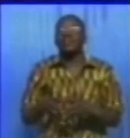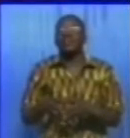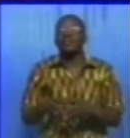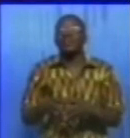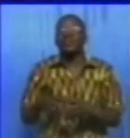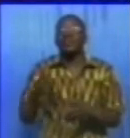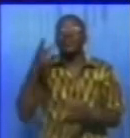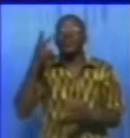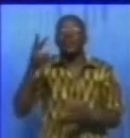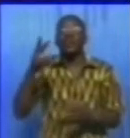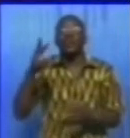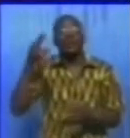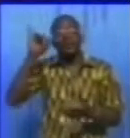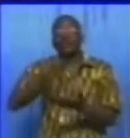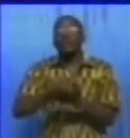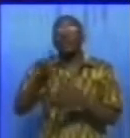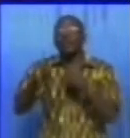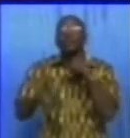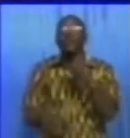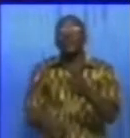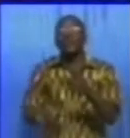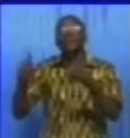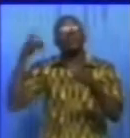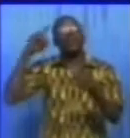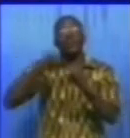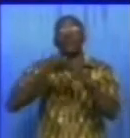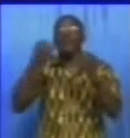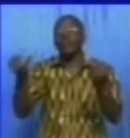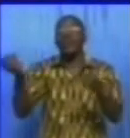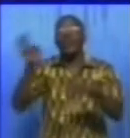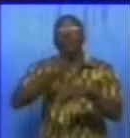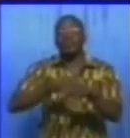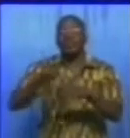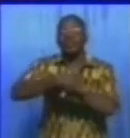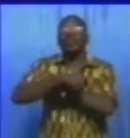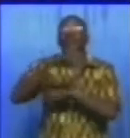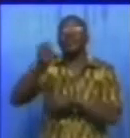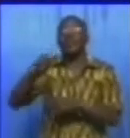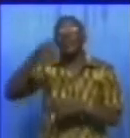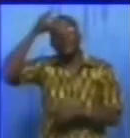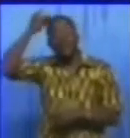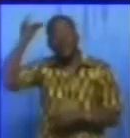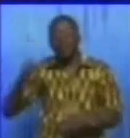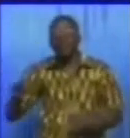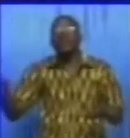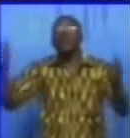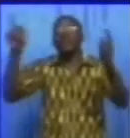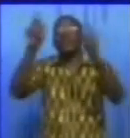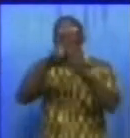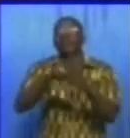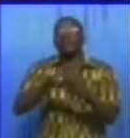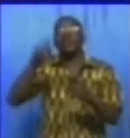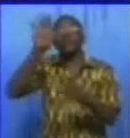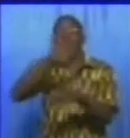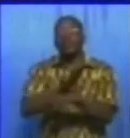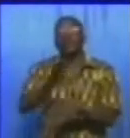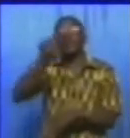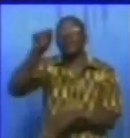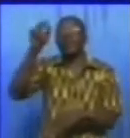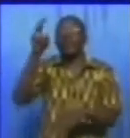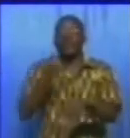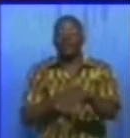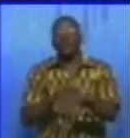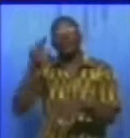Voilà Viviane, c'est tout ce qu'on peut dire sur l'actualité en cette mi-journée ici à Dori. Nous donnons rendez-vous ce soir à 20h aux téléspectateurs pour